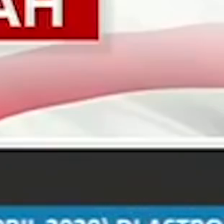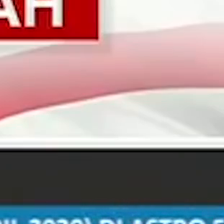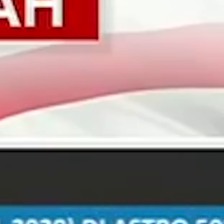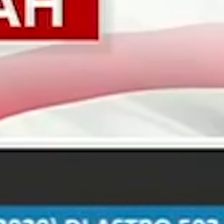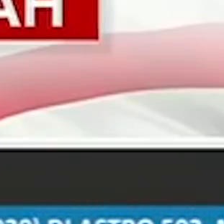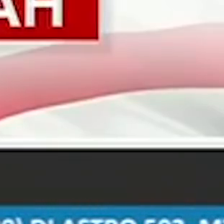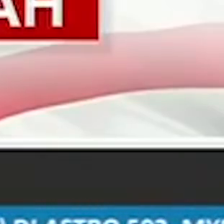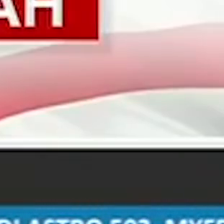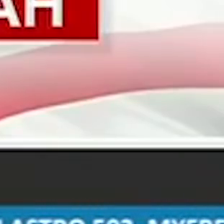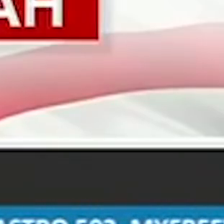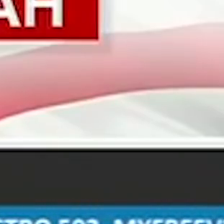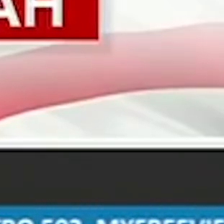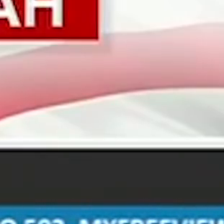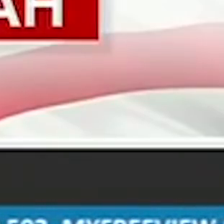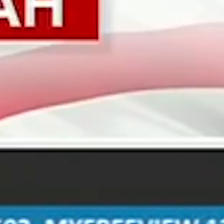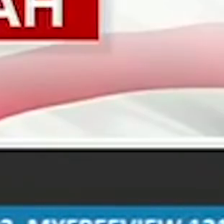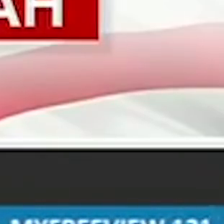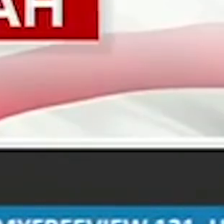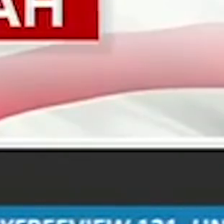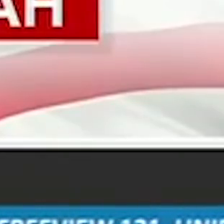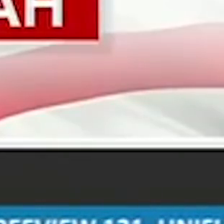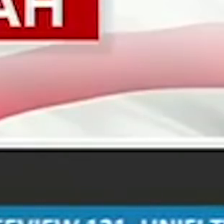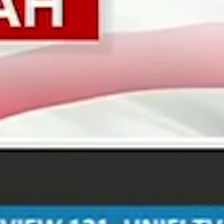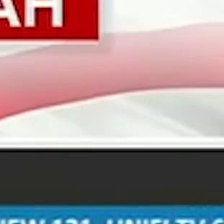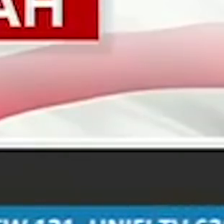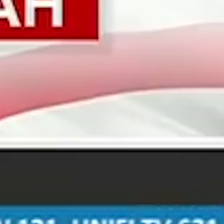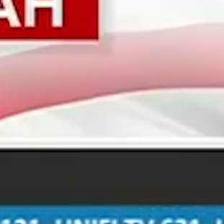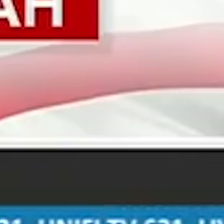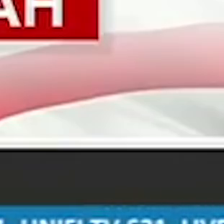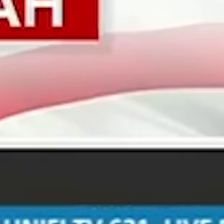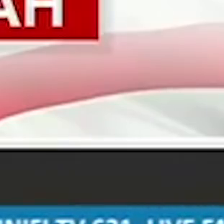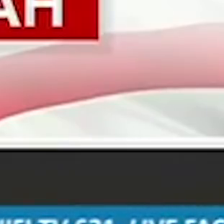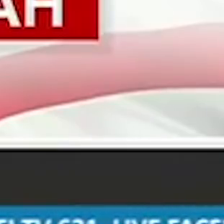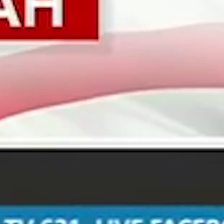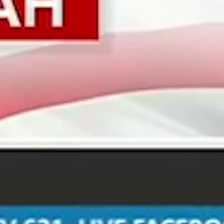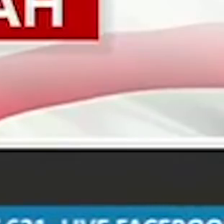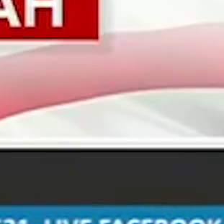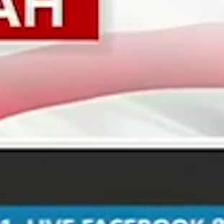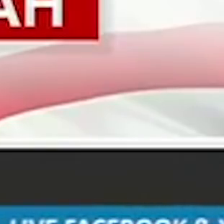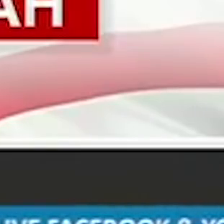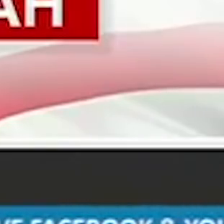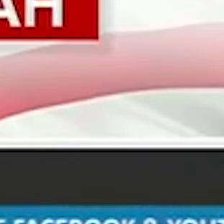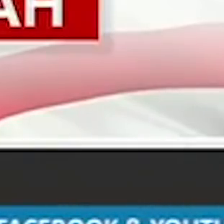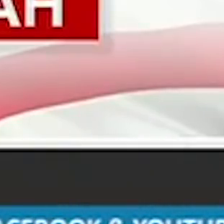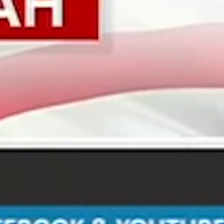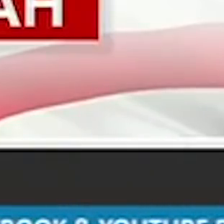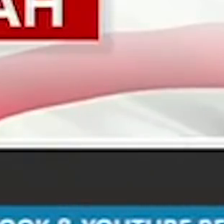akan ditingkatkan daripada 100 orang tiga pada 200 orang pekerja